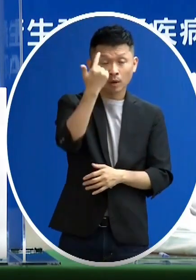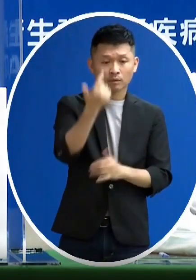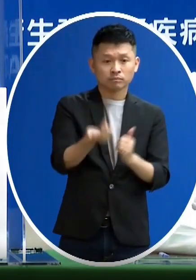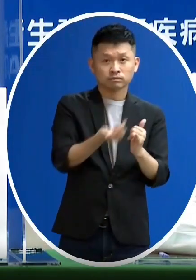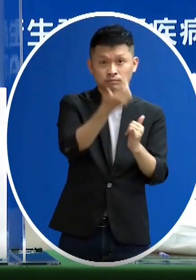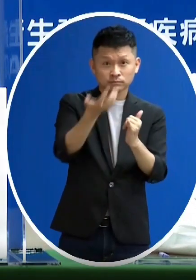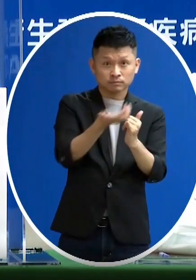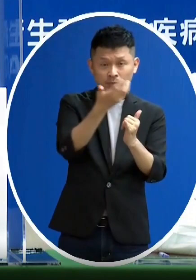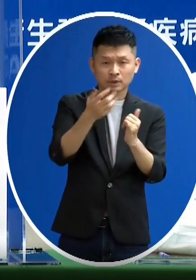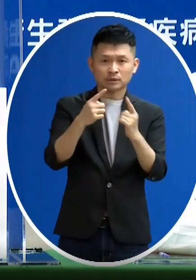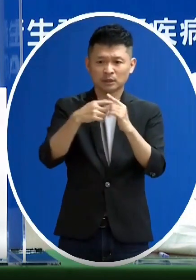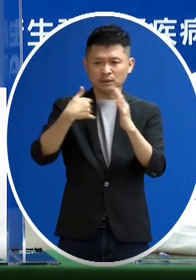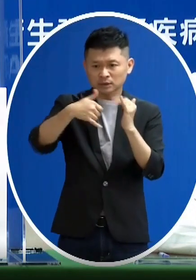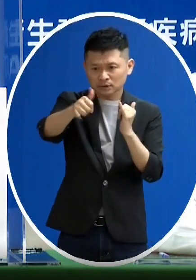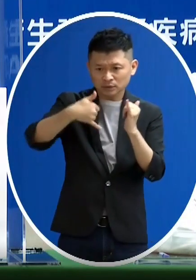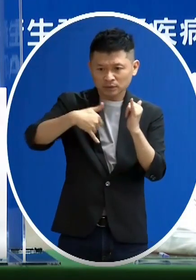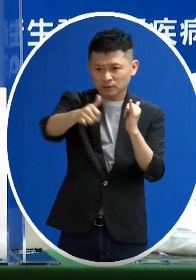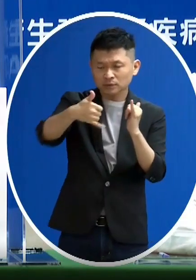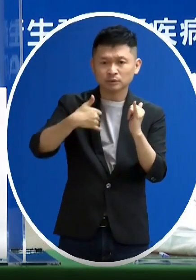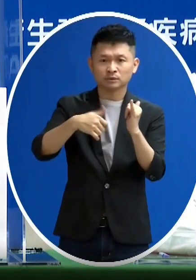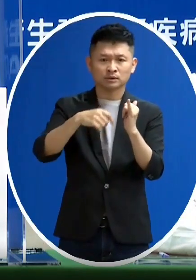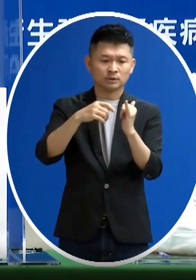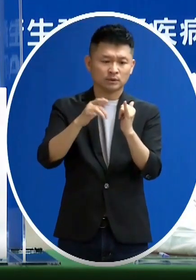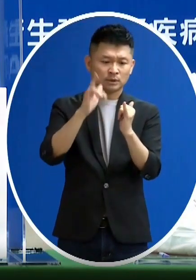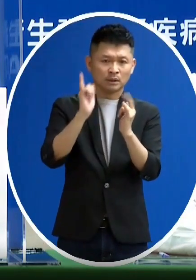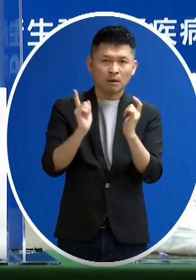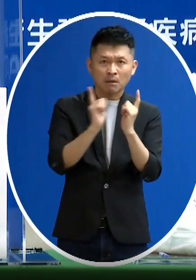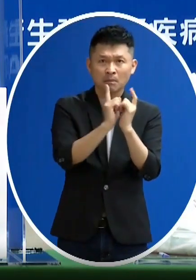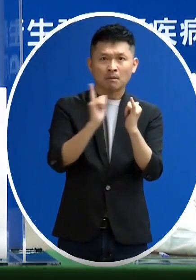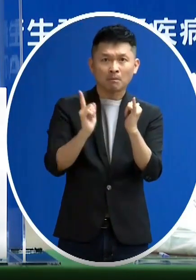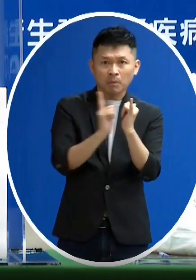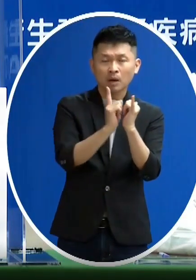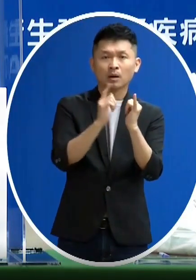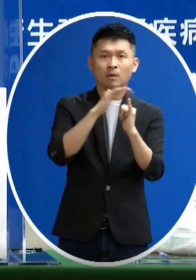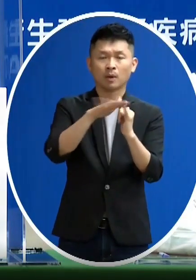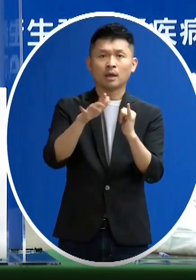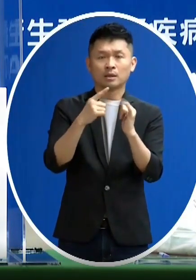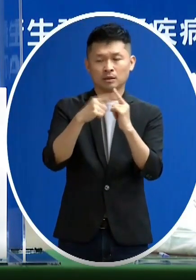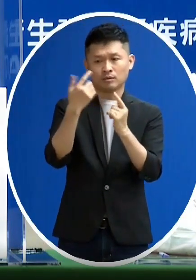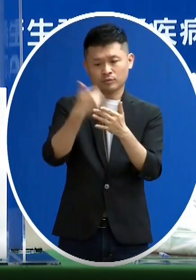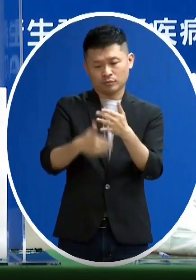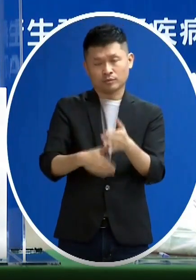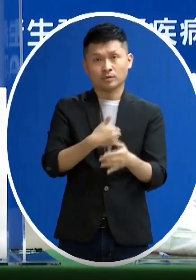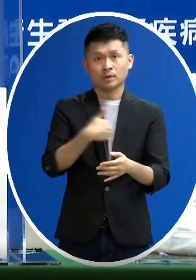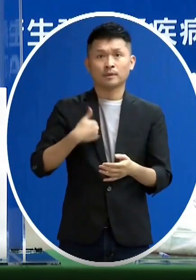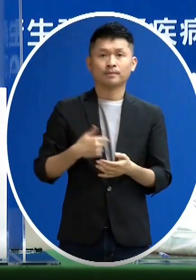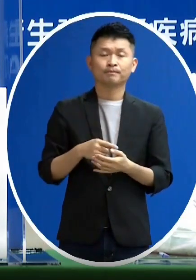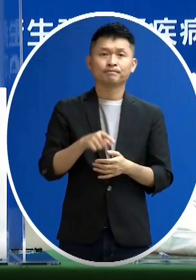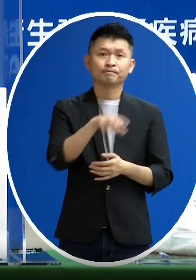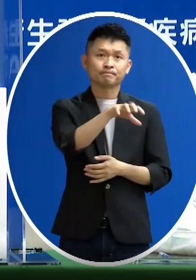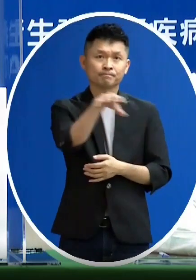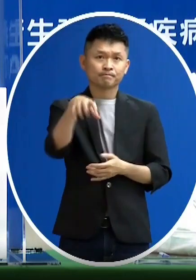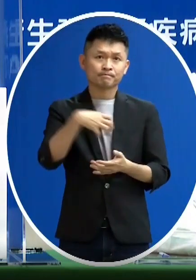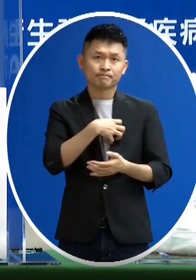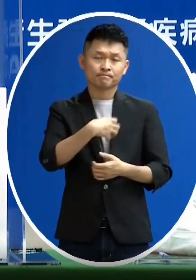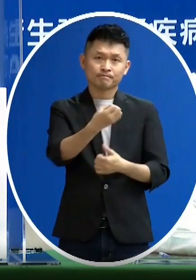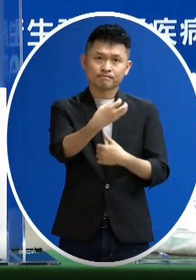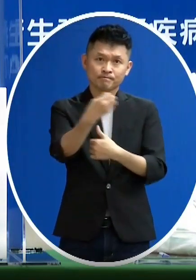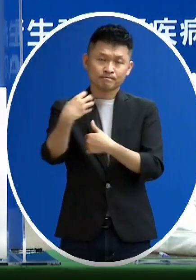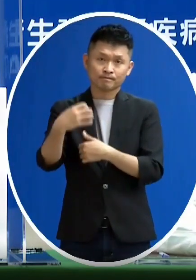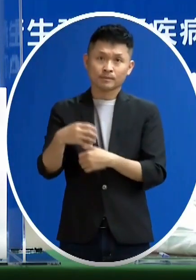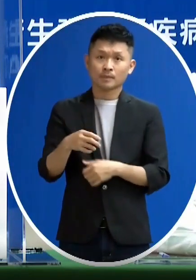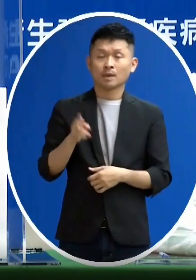里面进出的人，还有在处理尸体相关的人。那既然大家有一些反应，所以我们特别也拜托陈副指挥